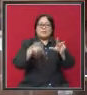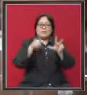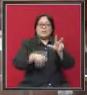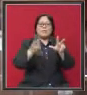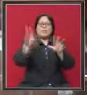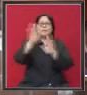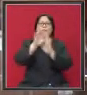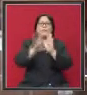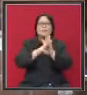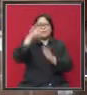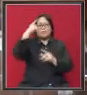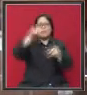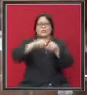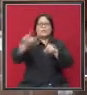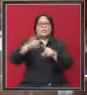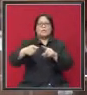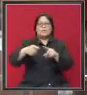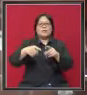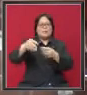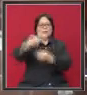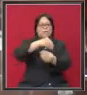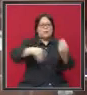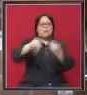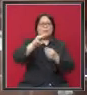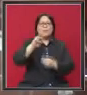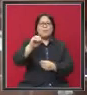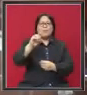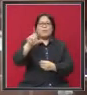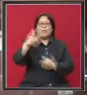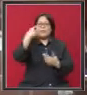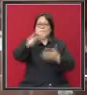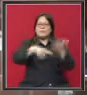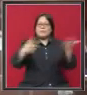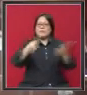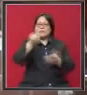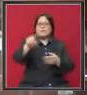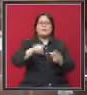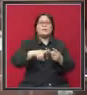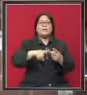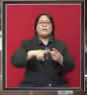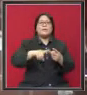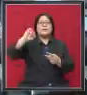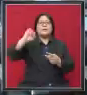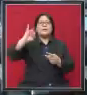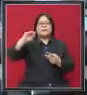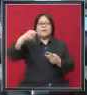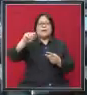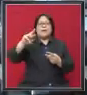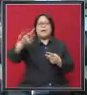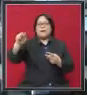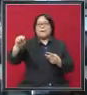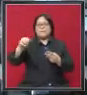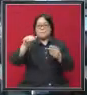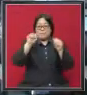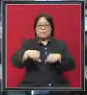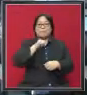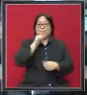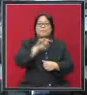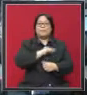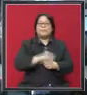13.6 bilion untuk pelbagai suntikan modal. Terima kasih. Simparanggam, Yang Berhormat Menteri. Terima